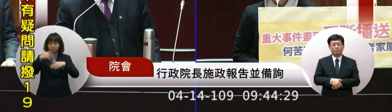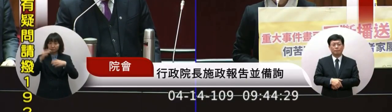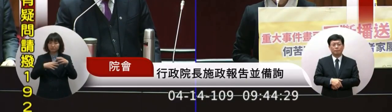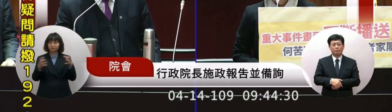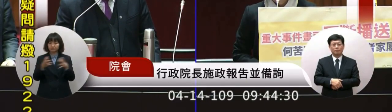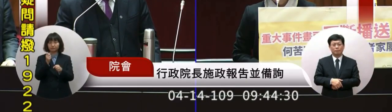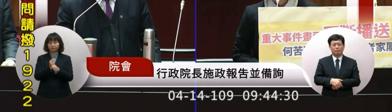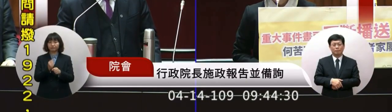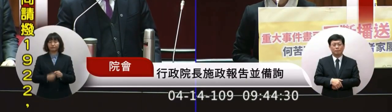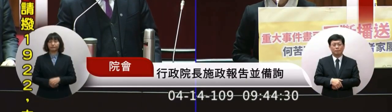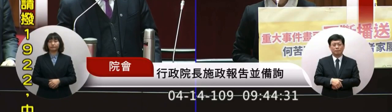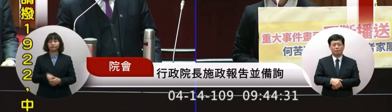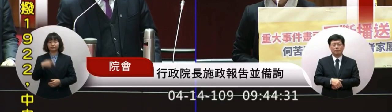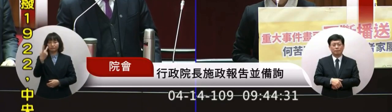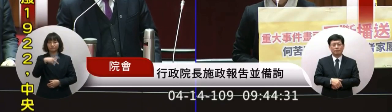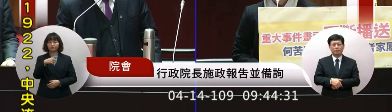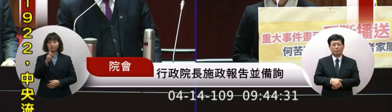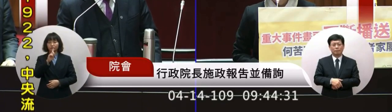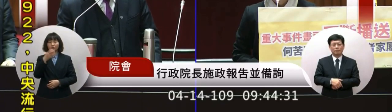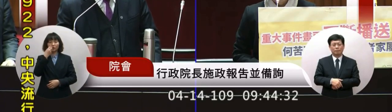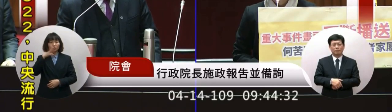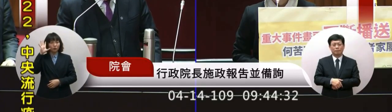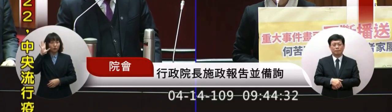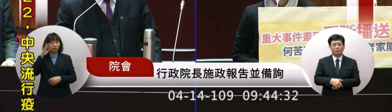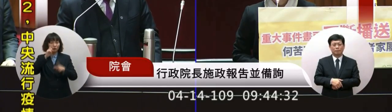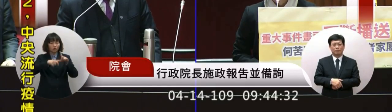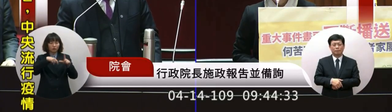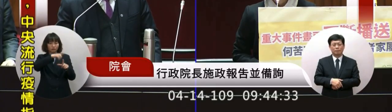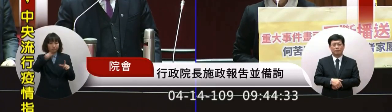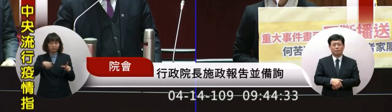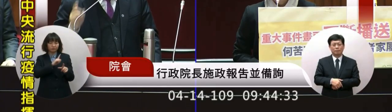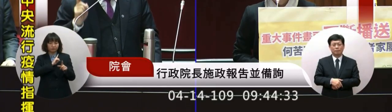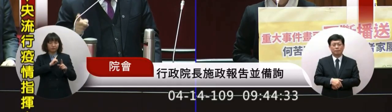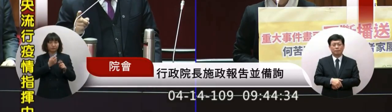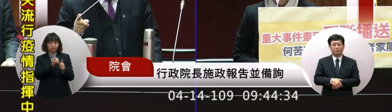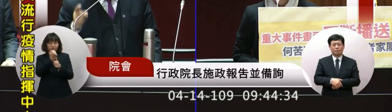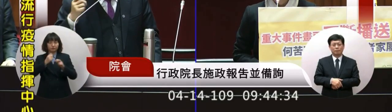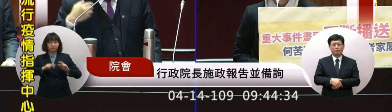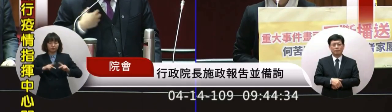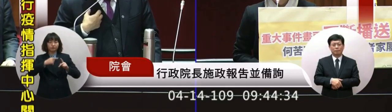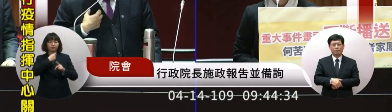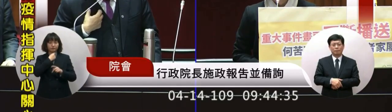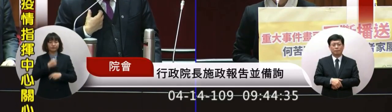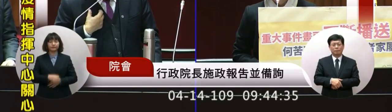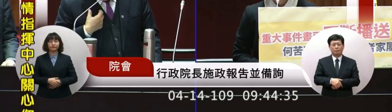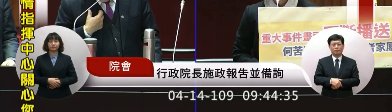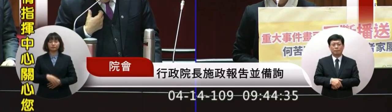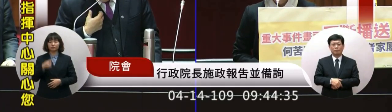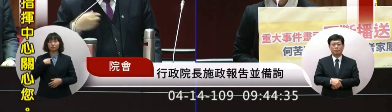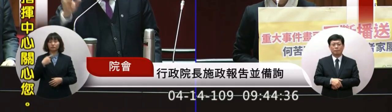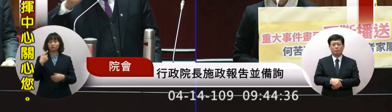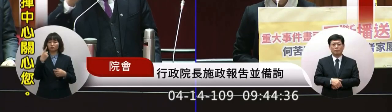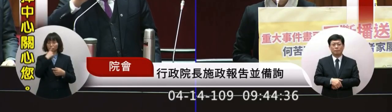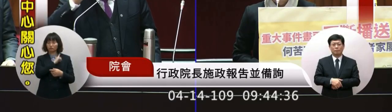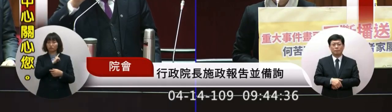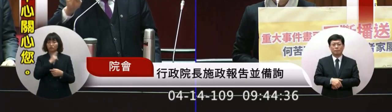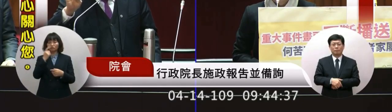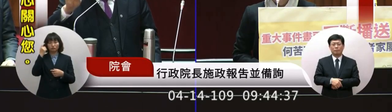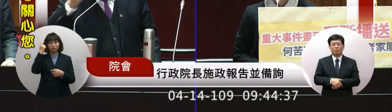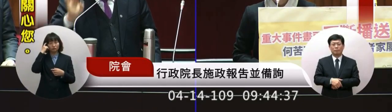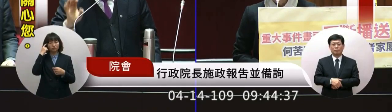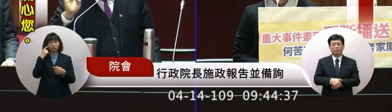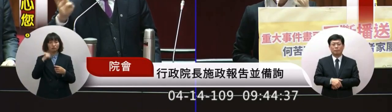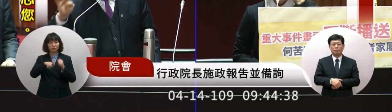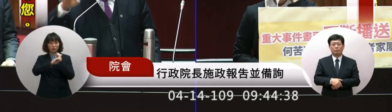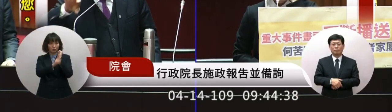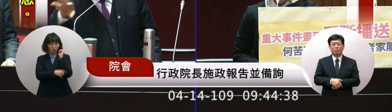的，并且也有媒体本身的自律的。那这个我就一直都认为，一方